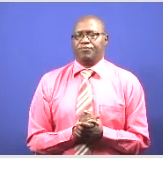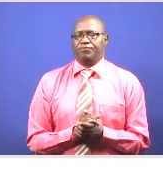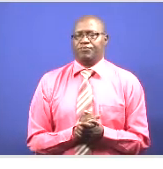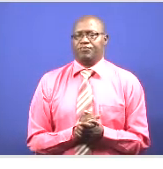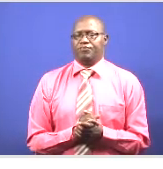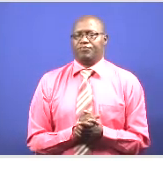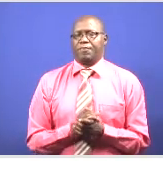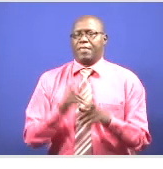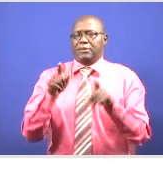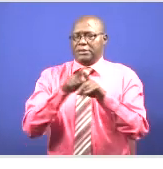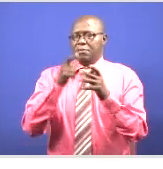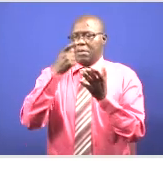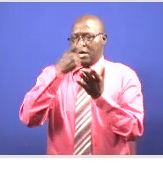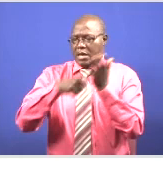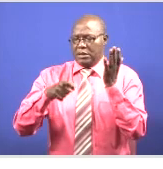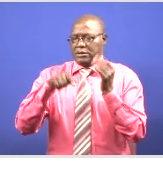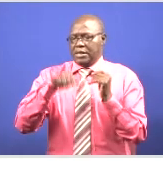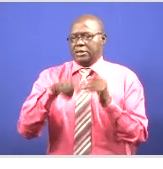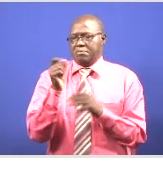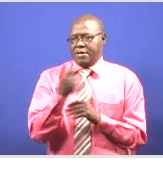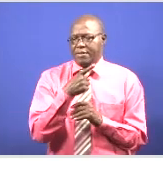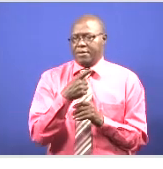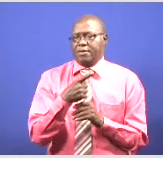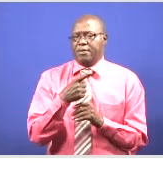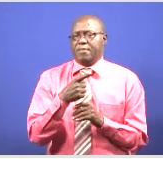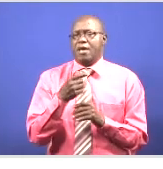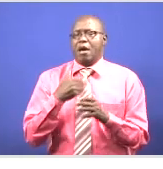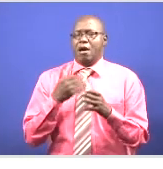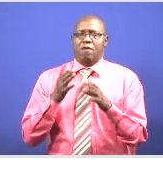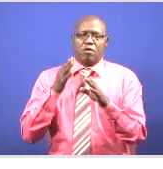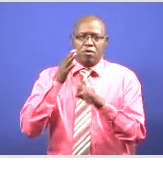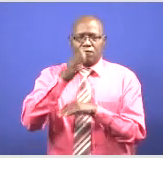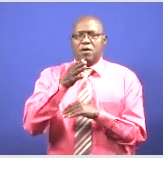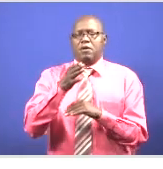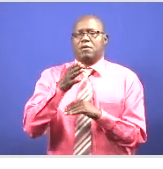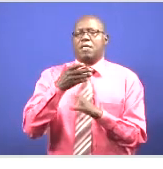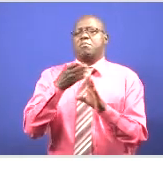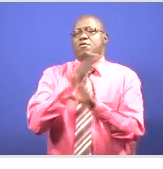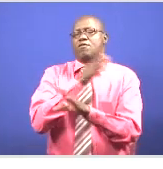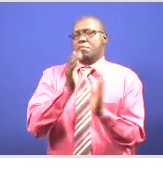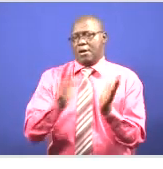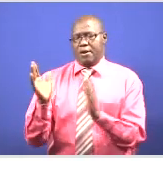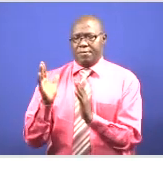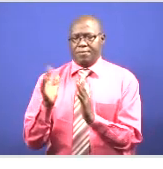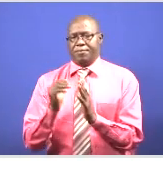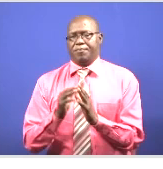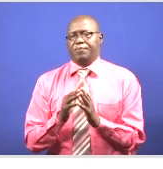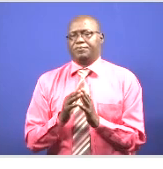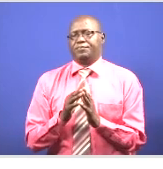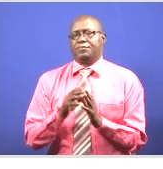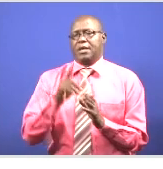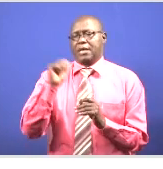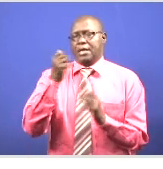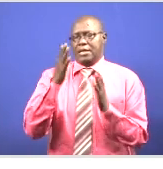Na hata ushuru wa mwezi huu umepita ile ilikuwa imepangiwa. Because Kenyans